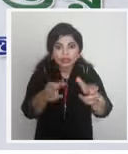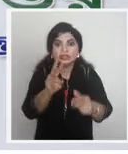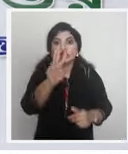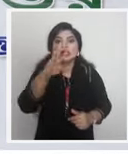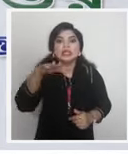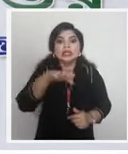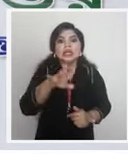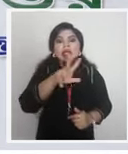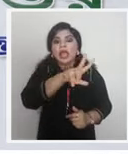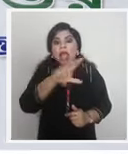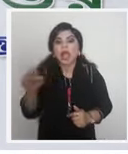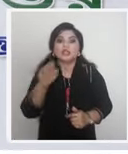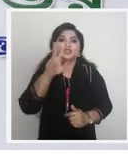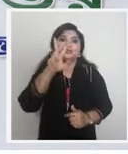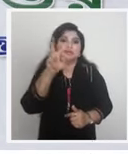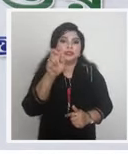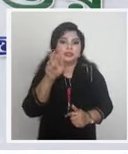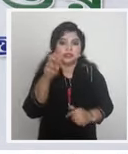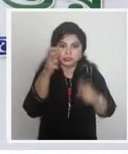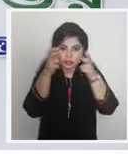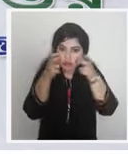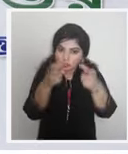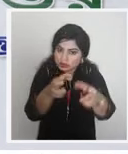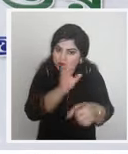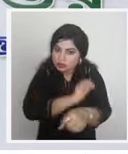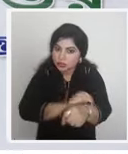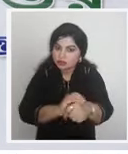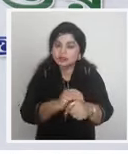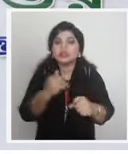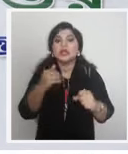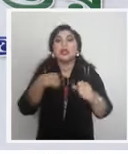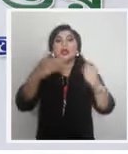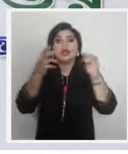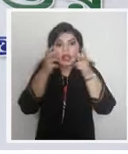24 ঘন্টায় কোয়ারেন্টাইনে 3,041 জন, এ পর্যন্ত কোয়ারেন্টাইন